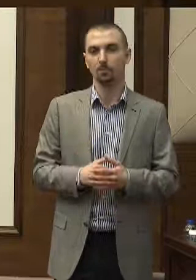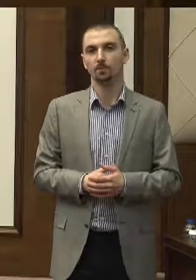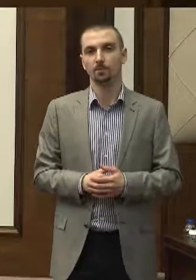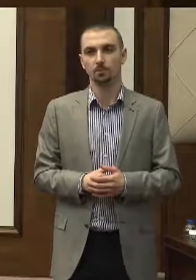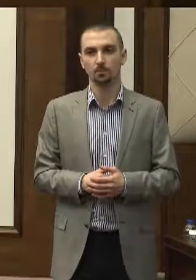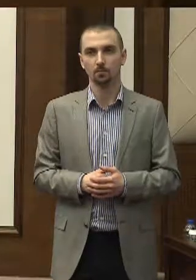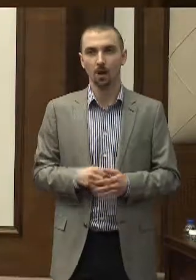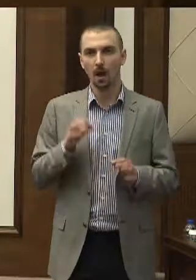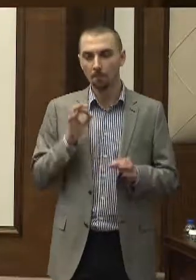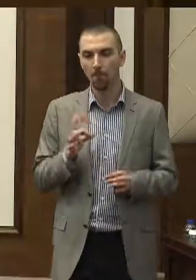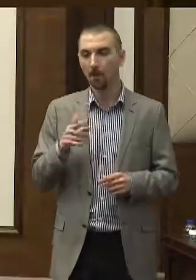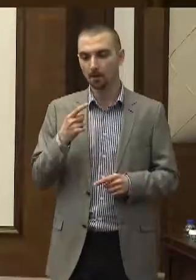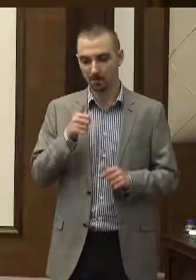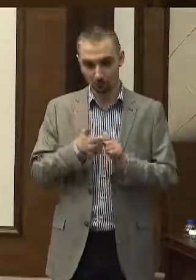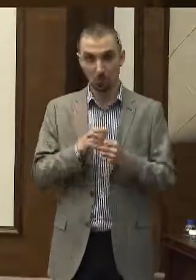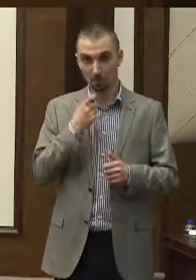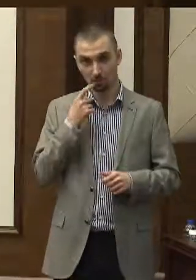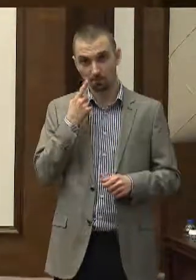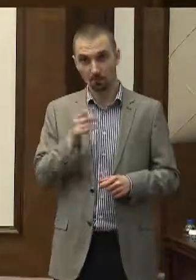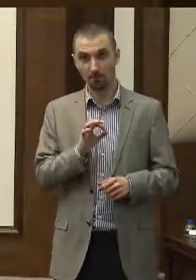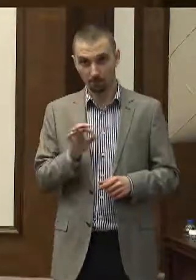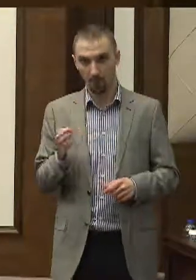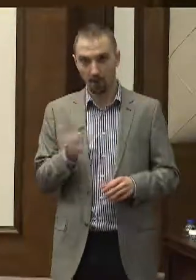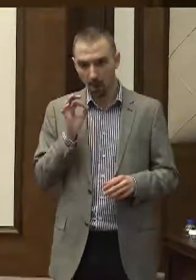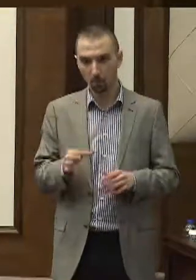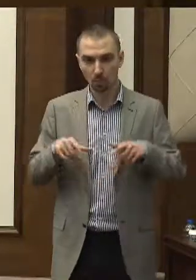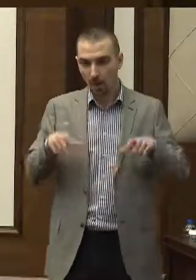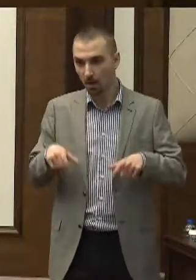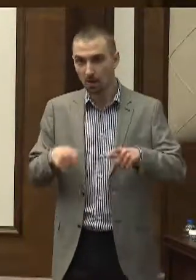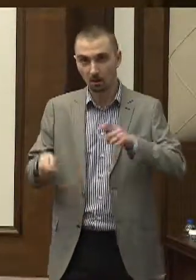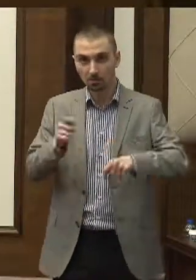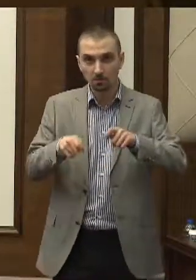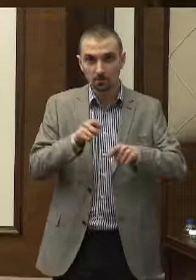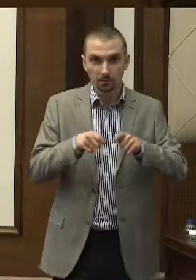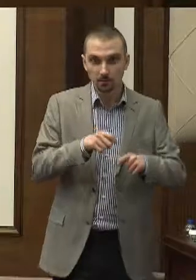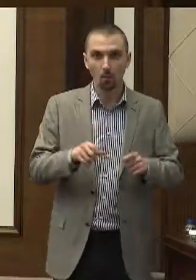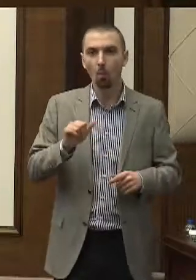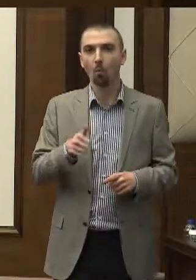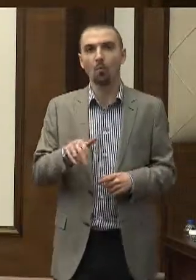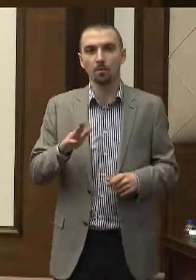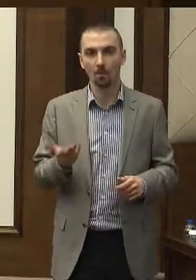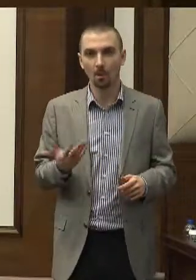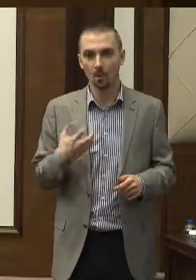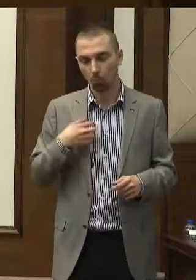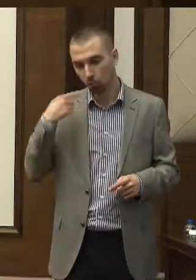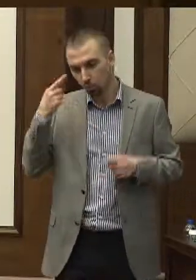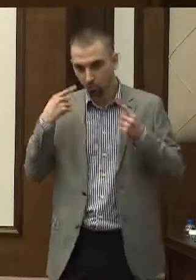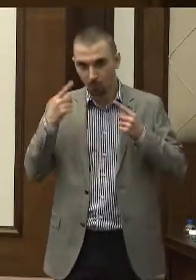illa spor stadyum yapmak değil, spora bakış açımızdır. Ama burada bizim bir beceriksizliğimiz